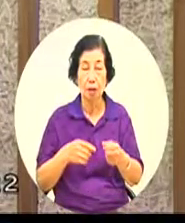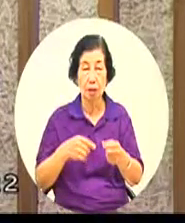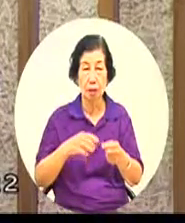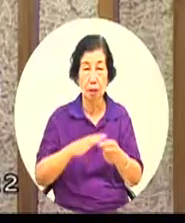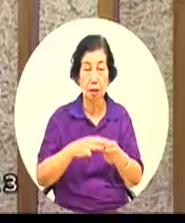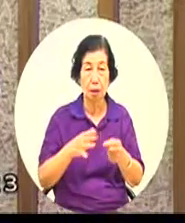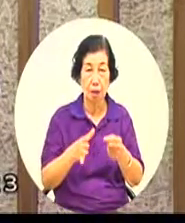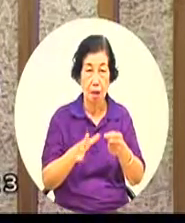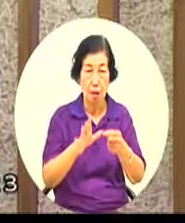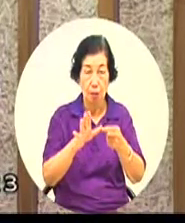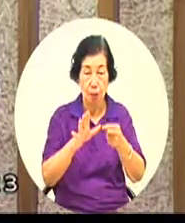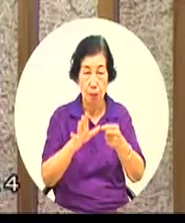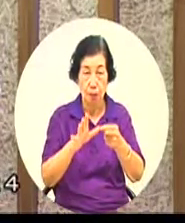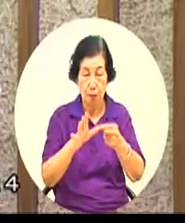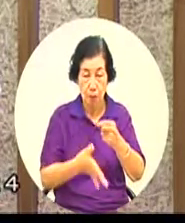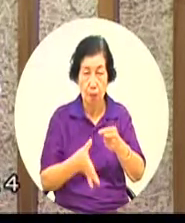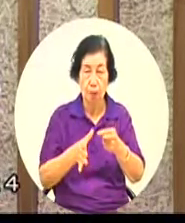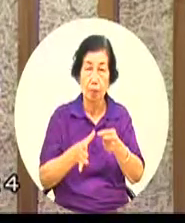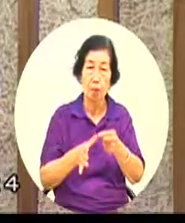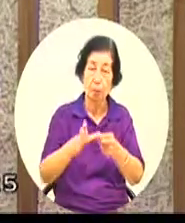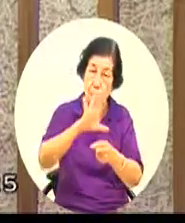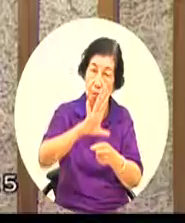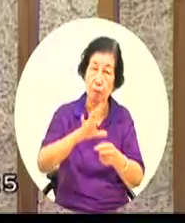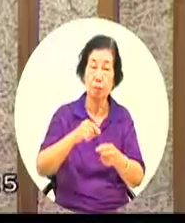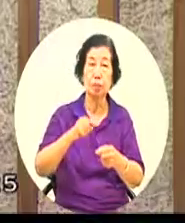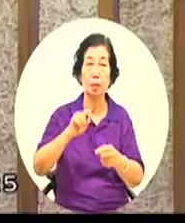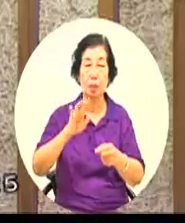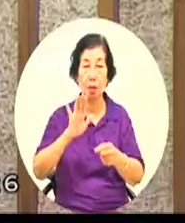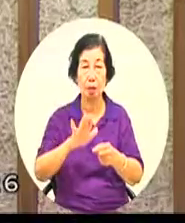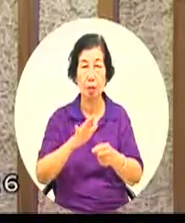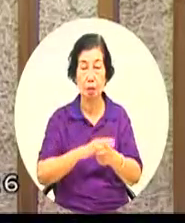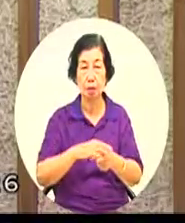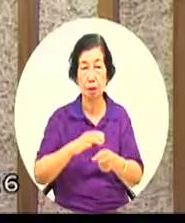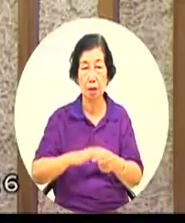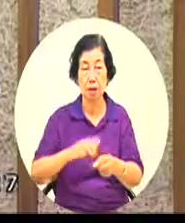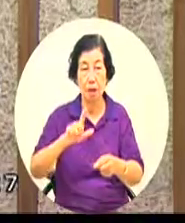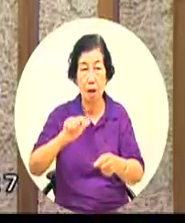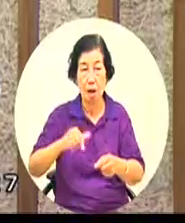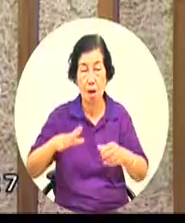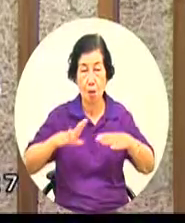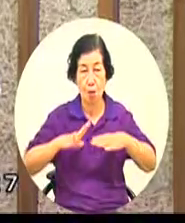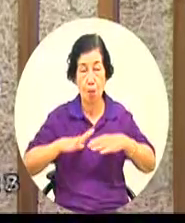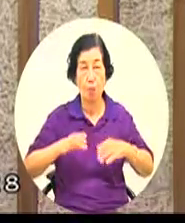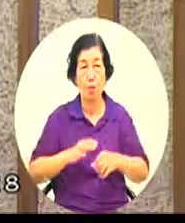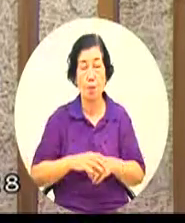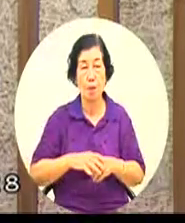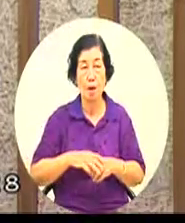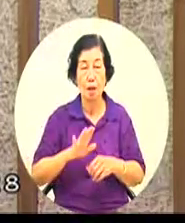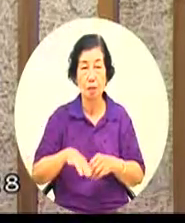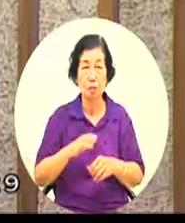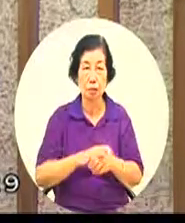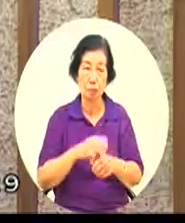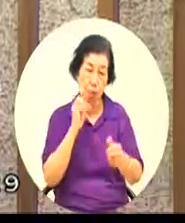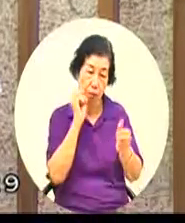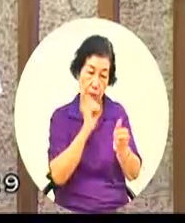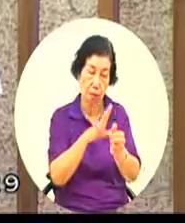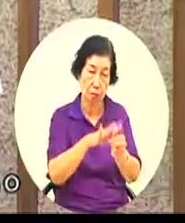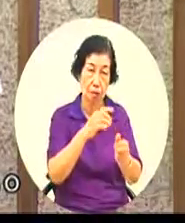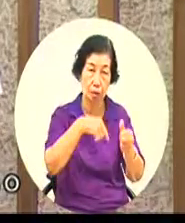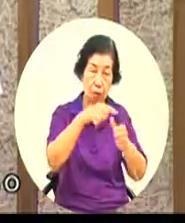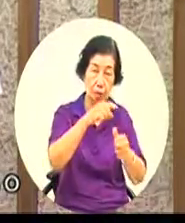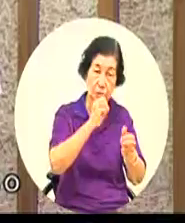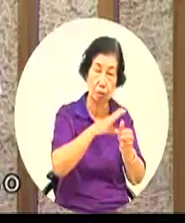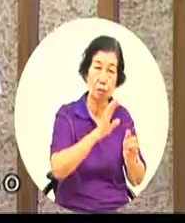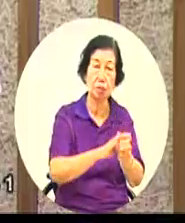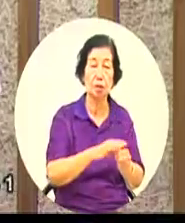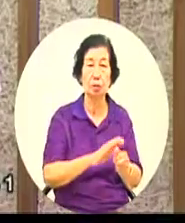的只要学生让位、要吸拉 K、吸毒的，通通要通报，没有一个如果不通报，他校长、我们主任教官都要